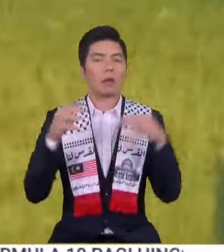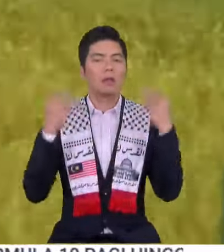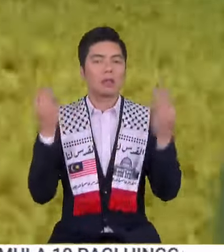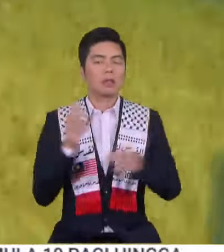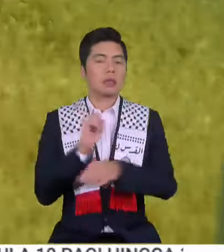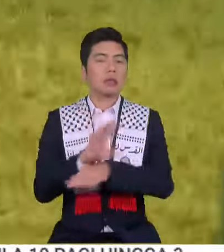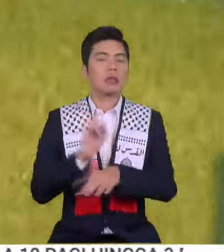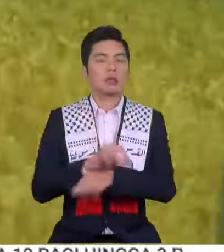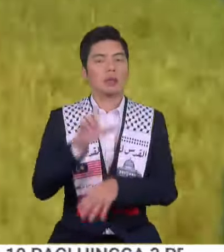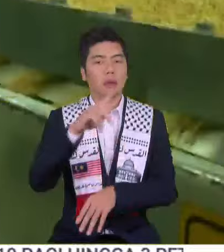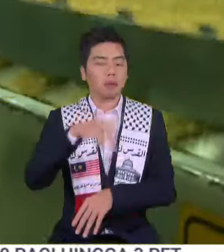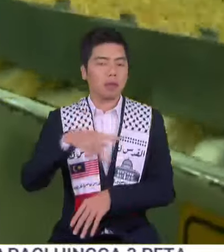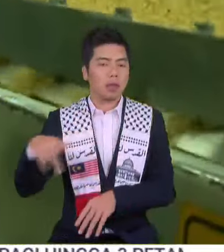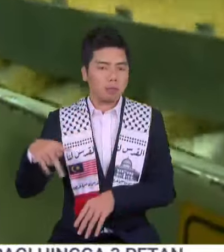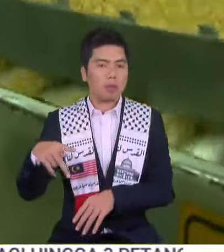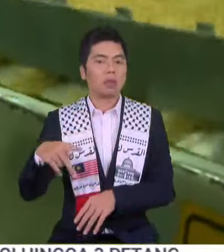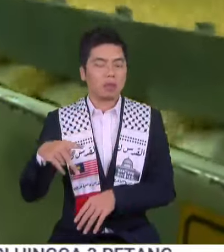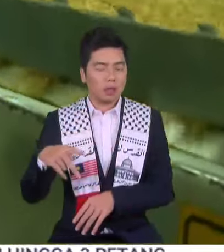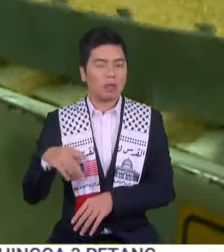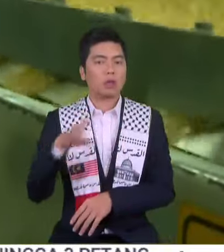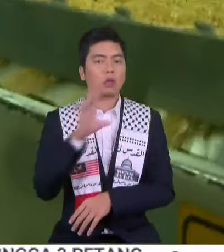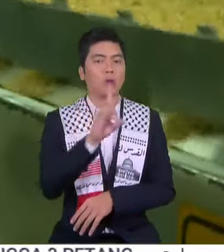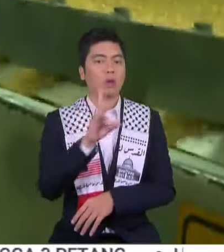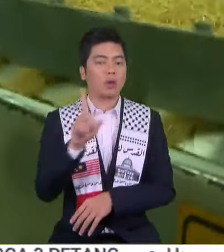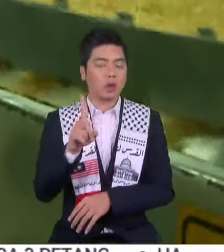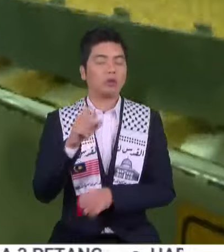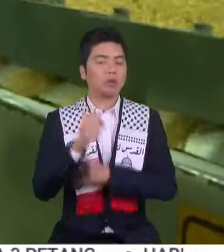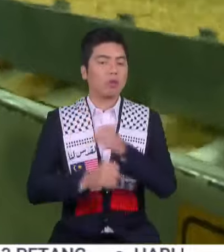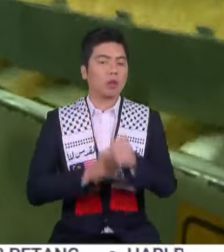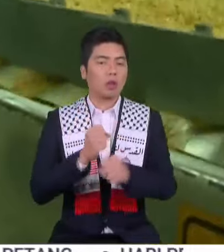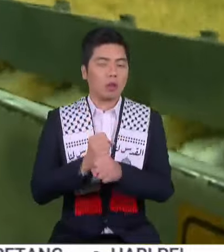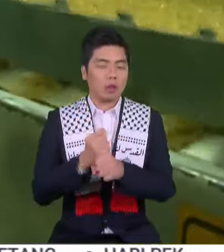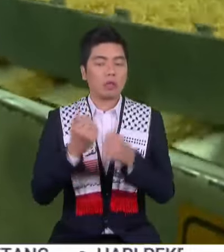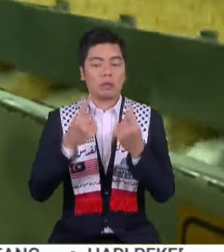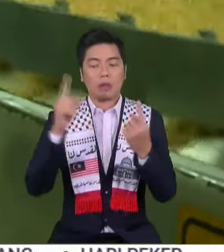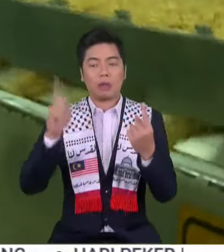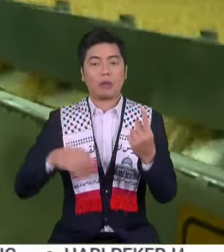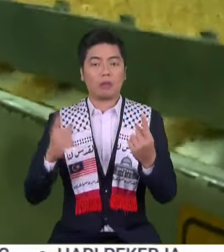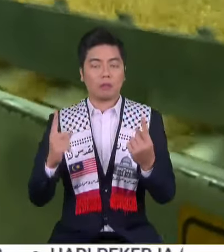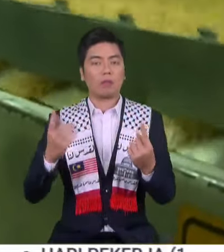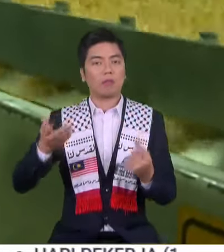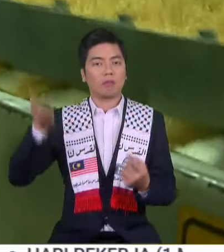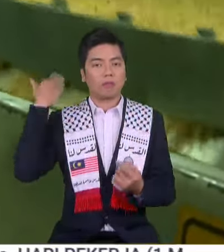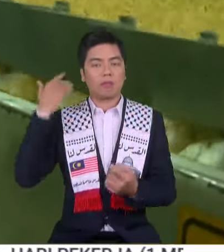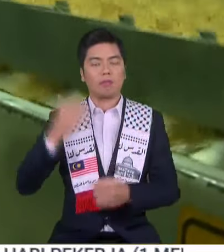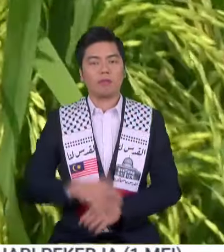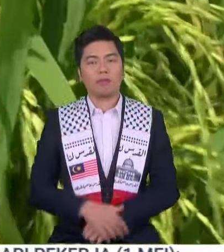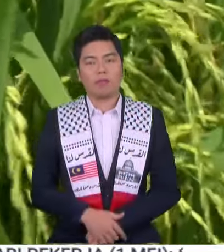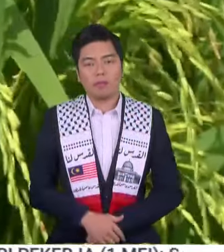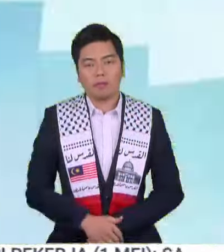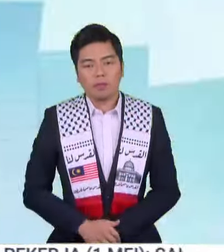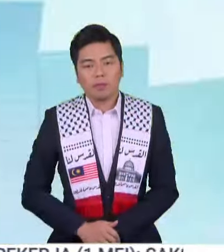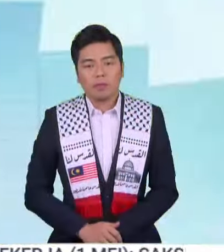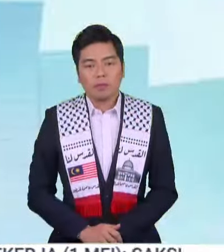Ladang LPP kali ke-71 pada 11 Januari lepas.